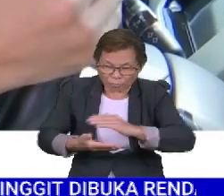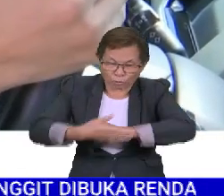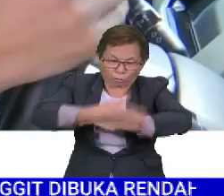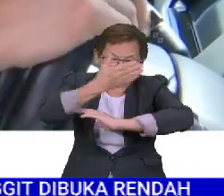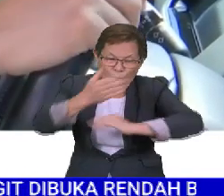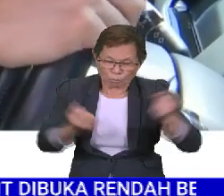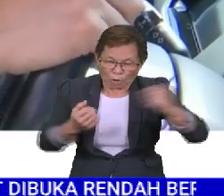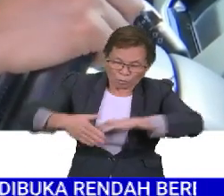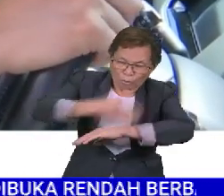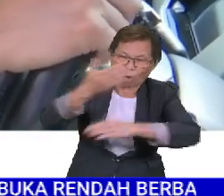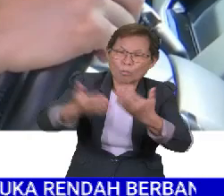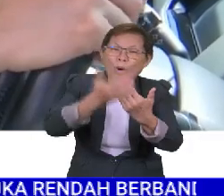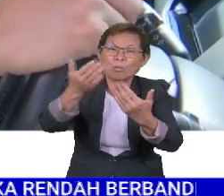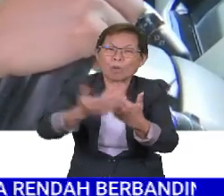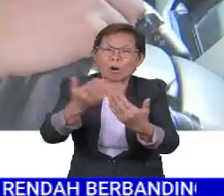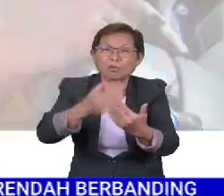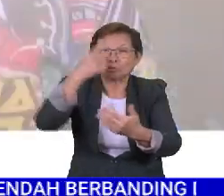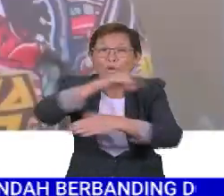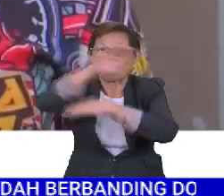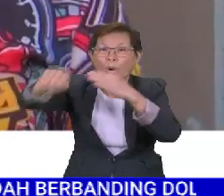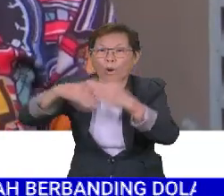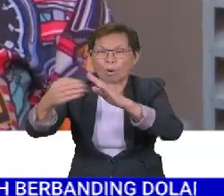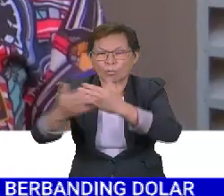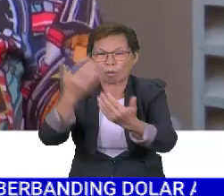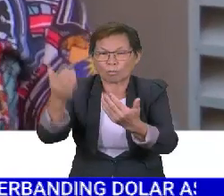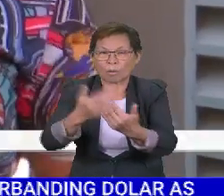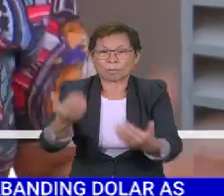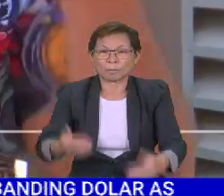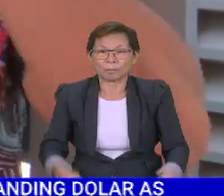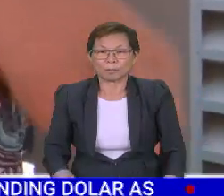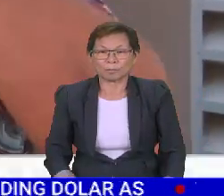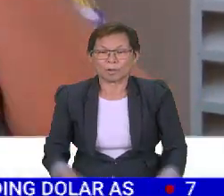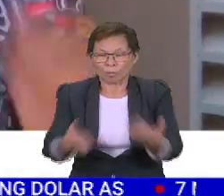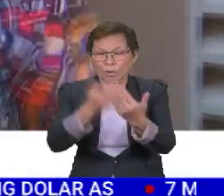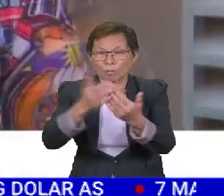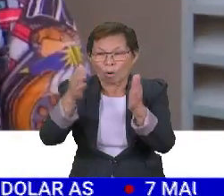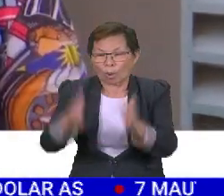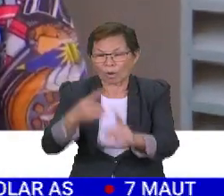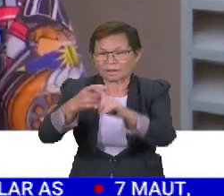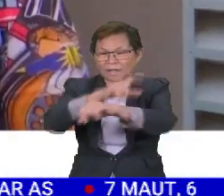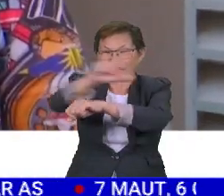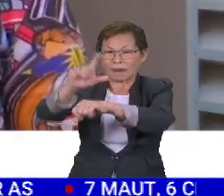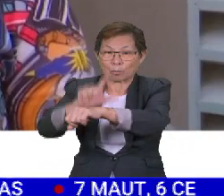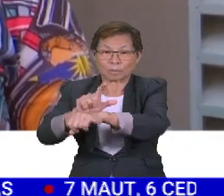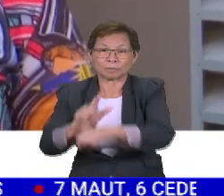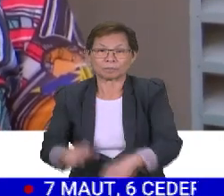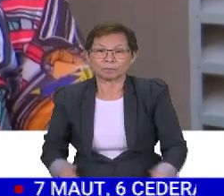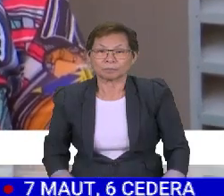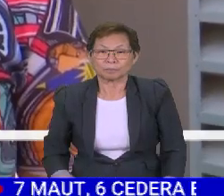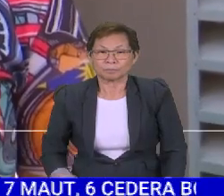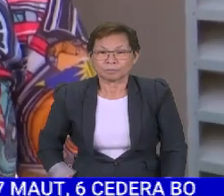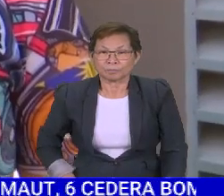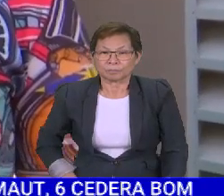senang untuk memudahkan lah untuk semua. Memudahkan orang dari Labuan lah. Immigration membuat pemeriksaan orang dari